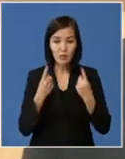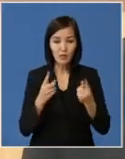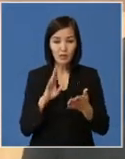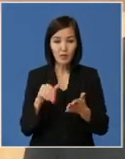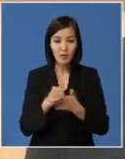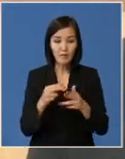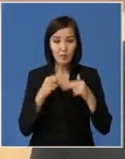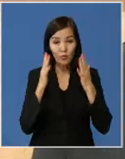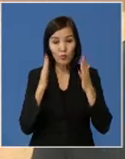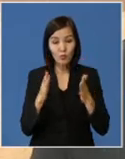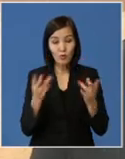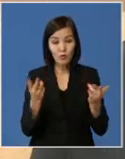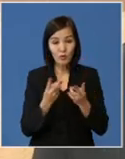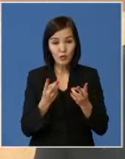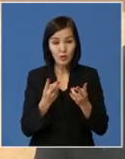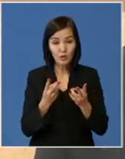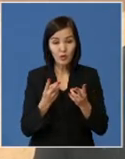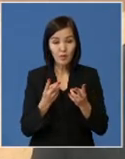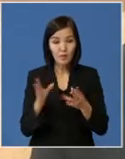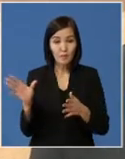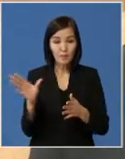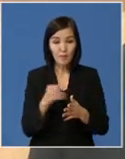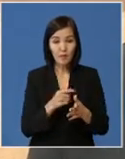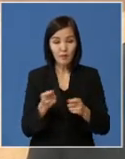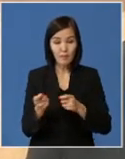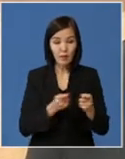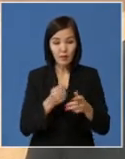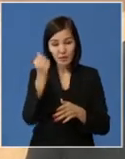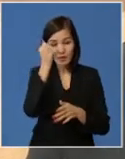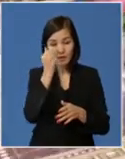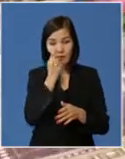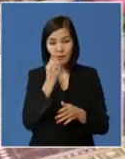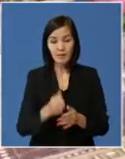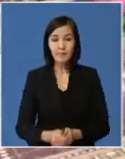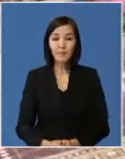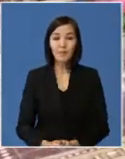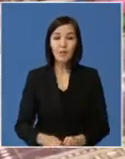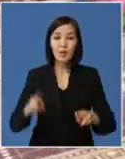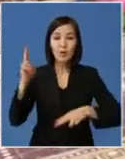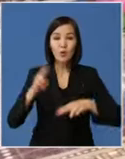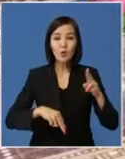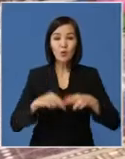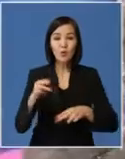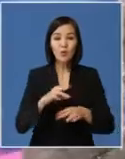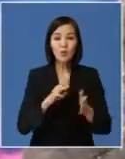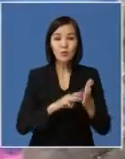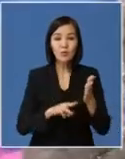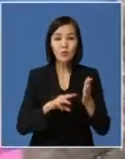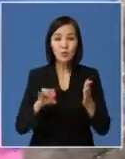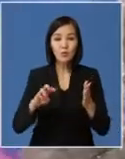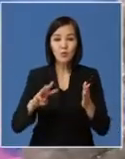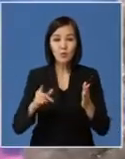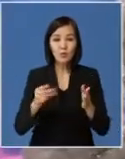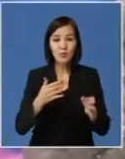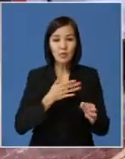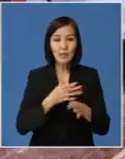бұған көңілді күндеріне барлық адамдарға, не басшыларға рахмет айтамын. Құрылысына 90 миллион теңгеден аса қаржы